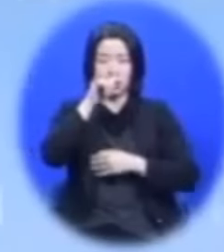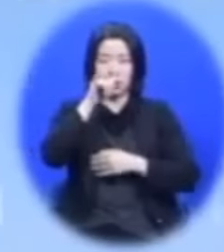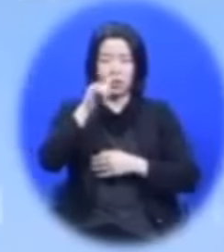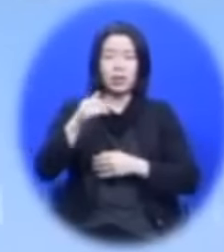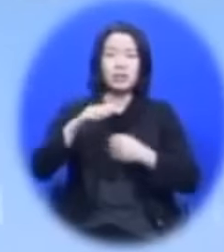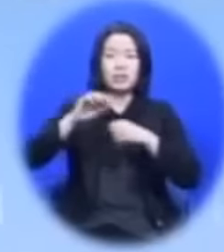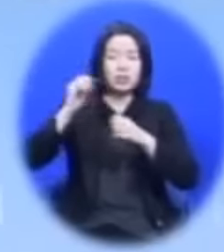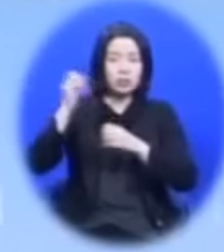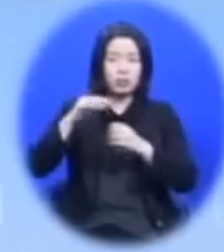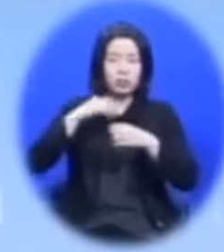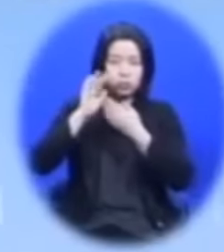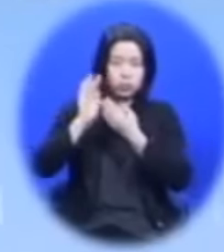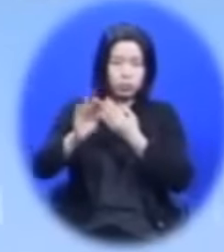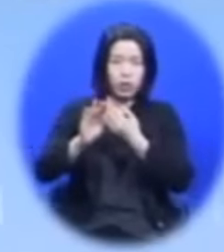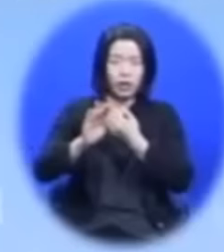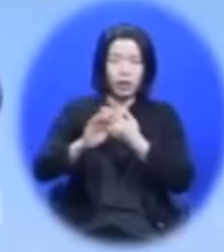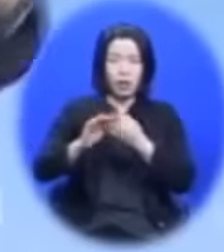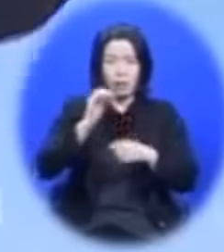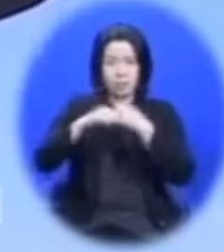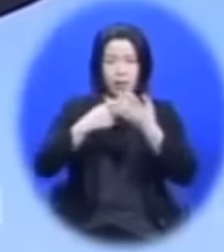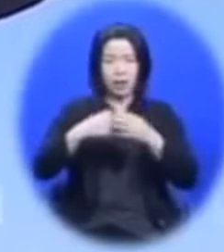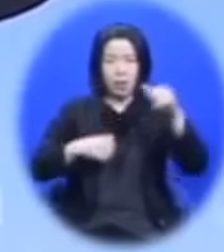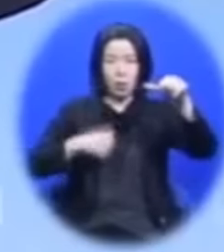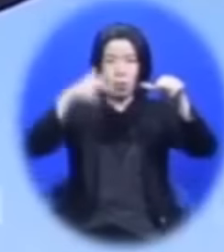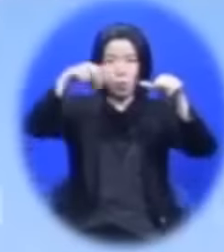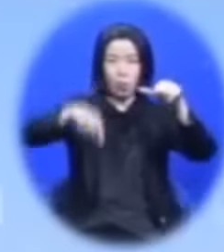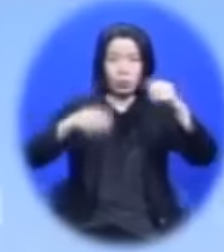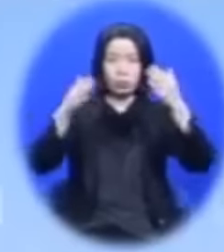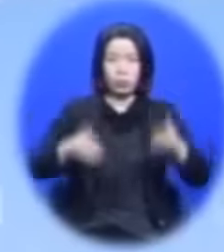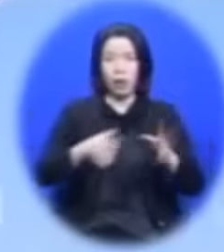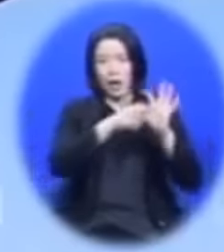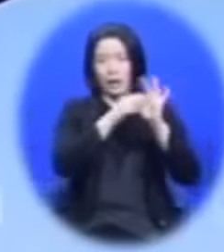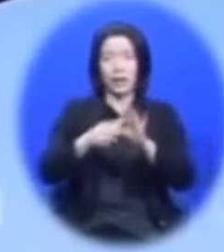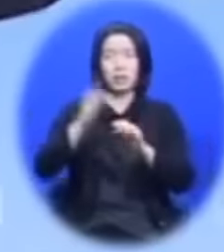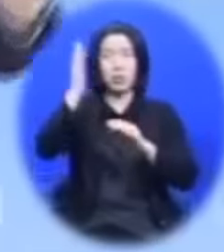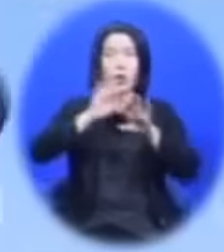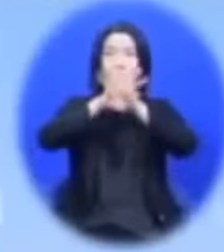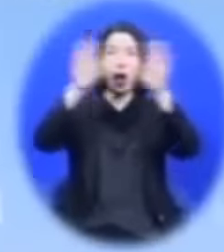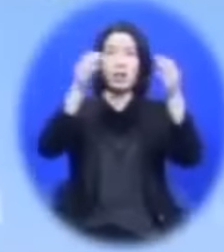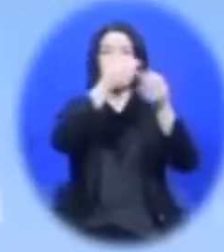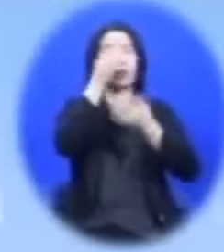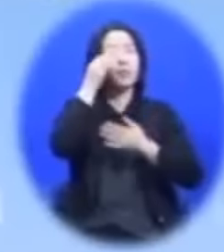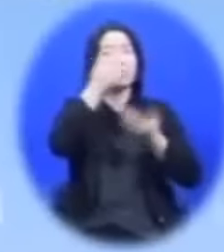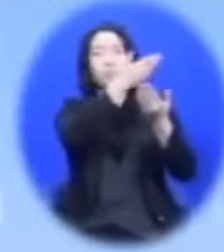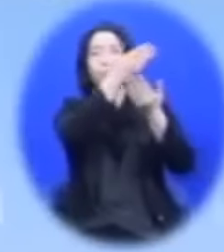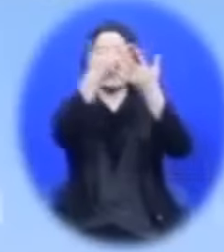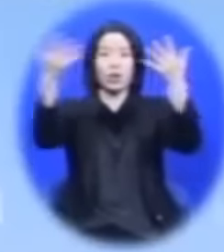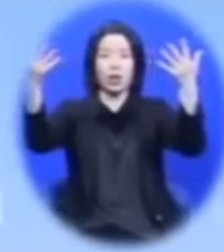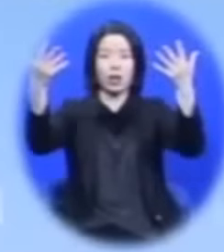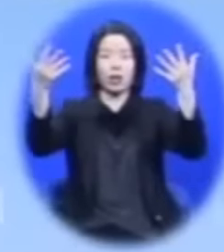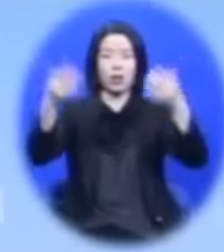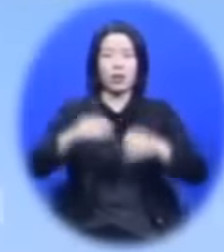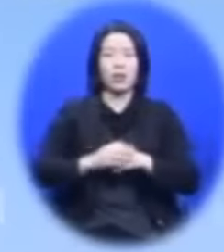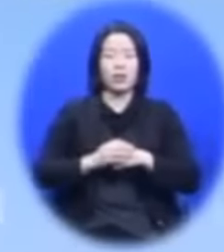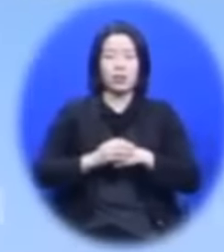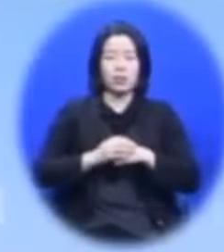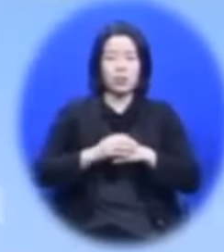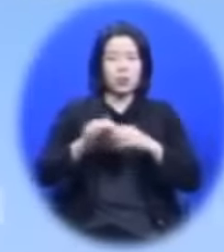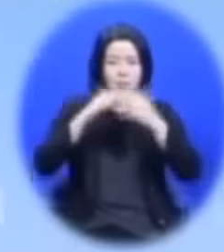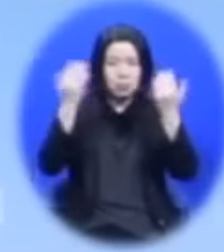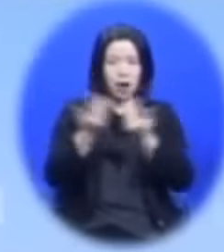우리 송구영신 예배 기도회처럼 한 5주 동안 계속 하늘에다가 보여주세요. 그러면 어지간히 다